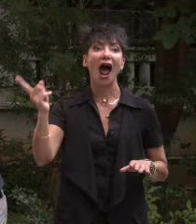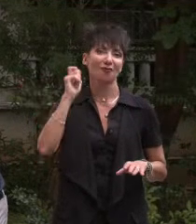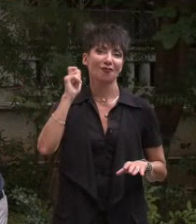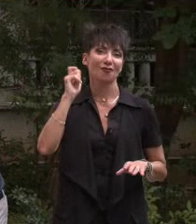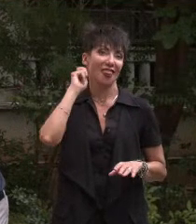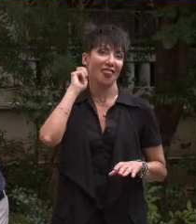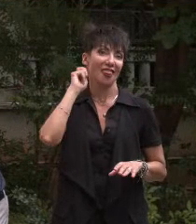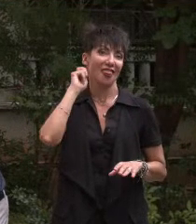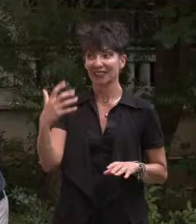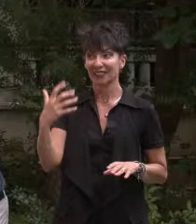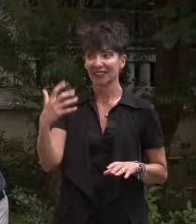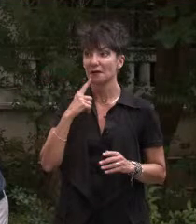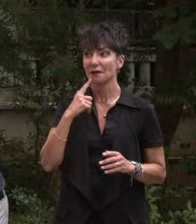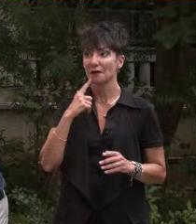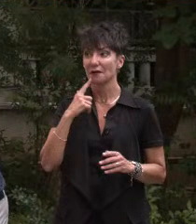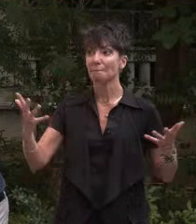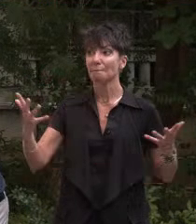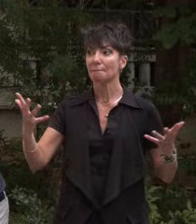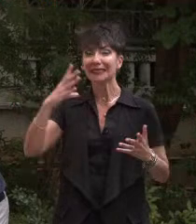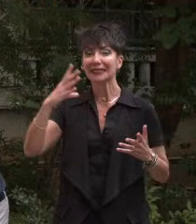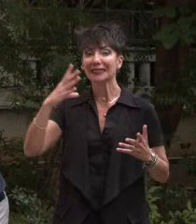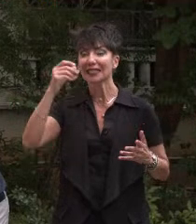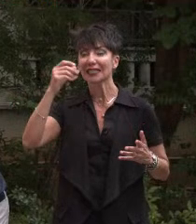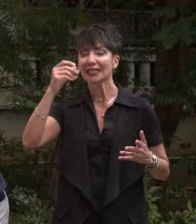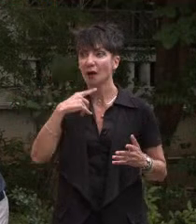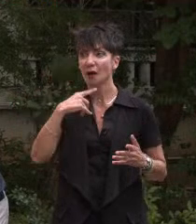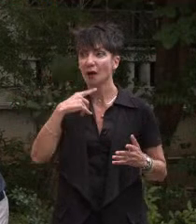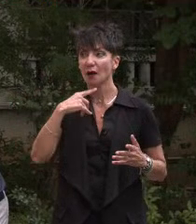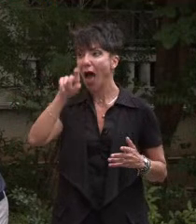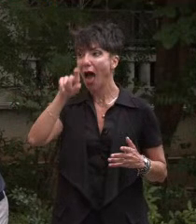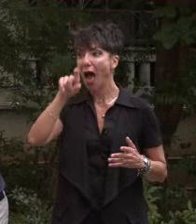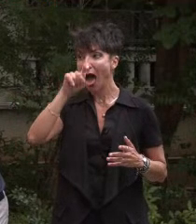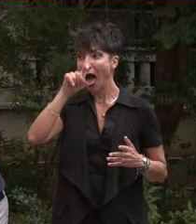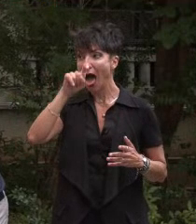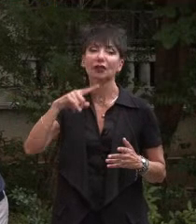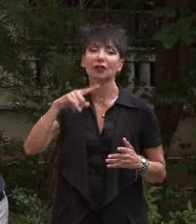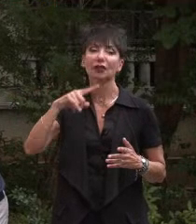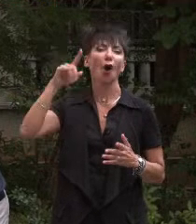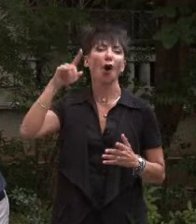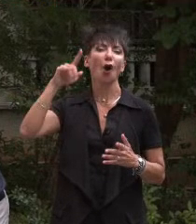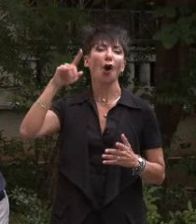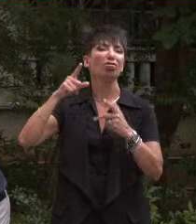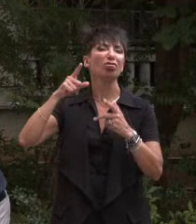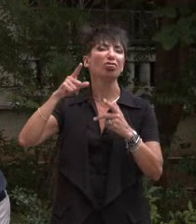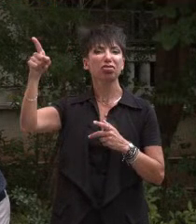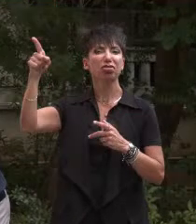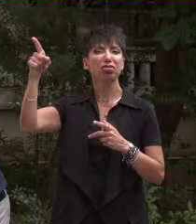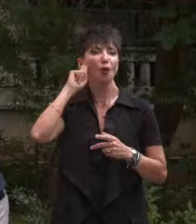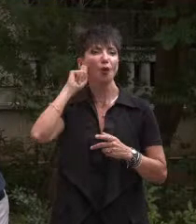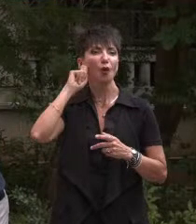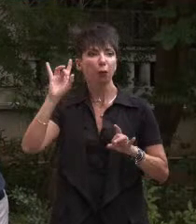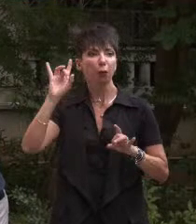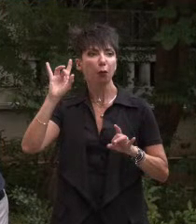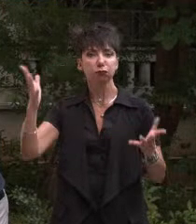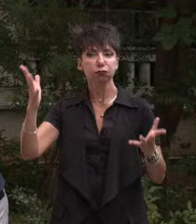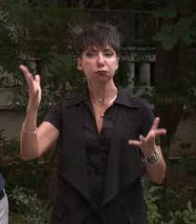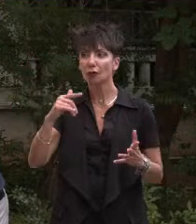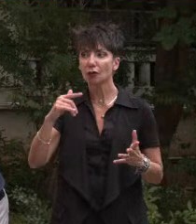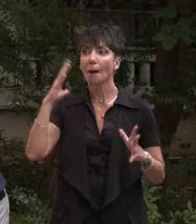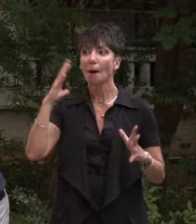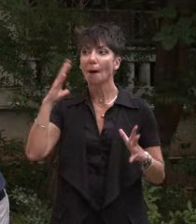εκδήλωση που ήταν μια μεγάλη παράληψη. Το Αττικό Άλσος δεν είχε, το θέατρο του Αττικού Άλσους δεν είχε ονομασία και